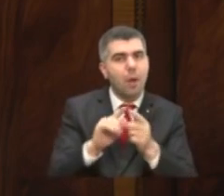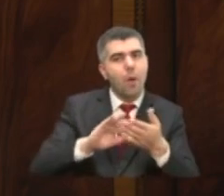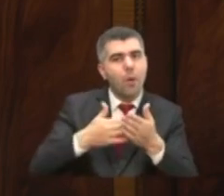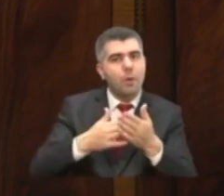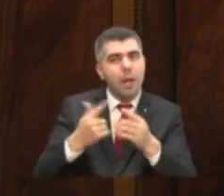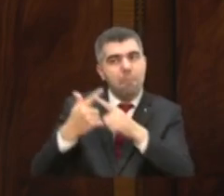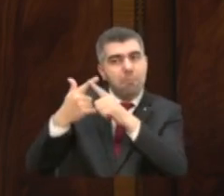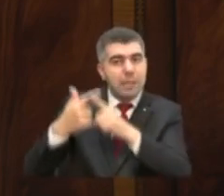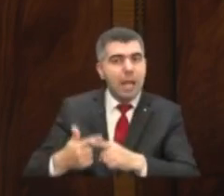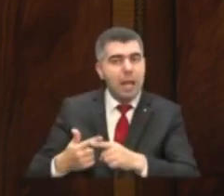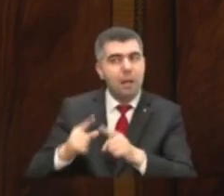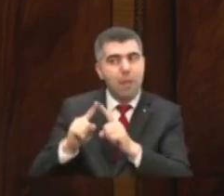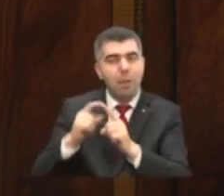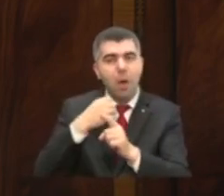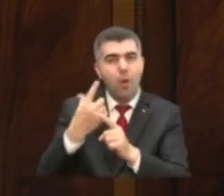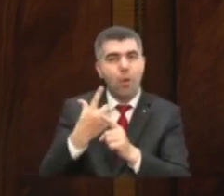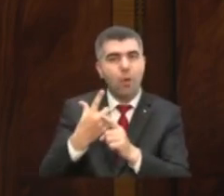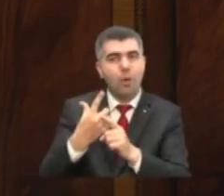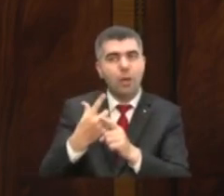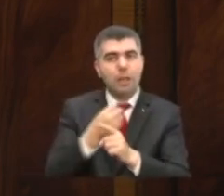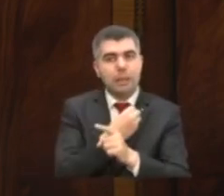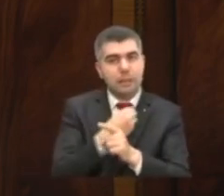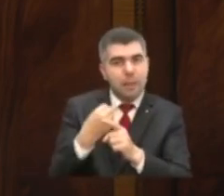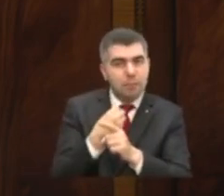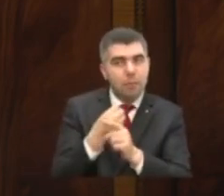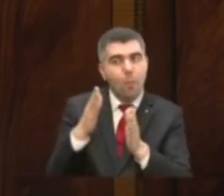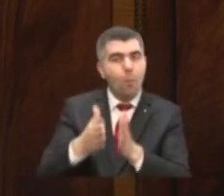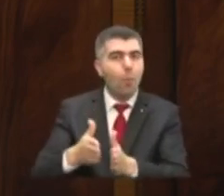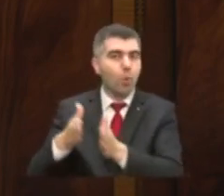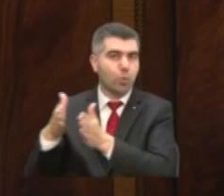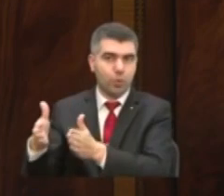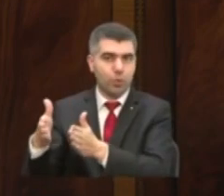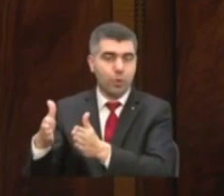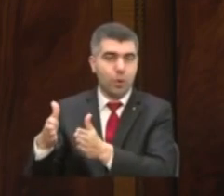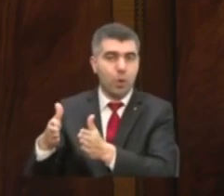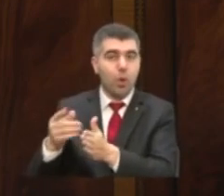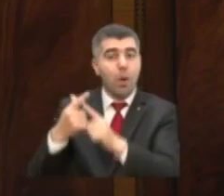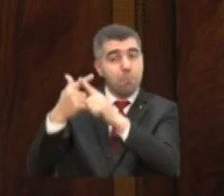ميزانية الاستثمار في الصحة وميزانية الراميد. دابا هذا الشيء تاع